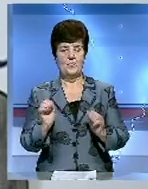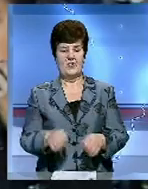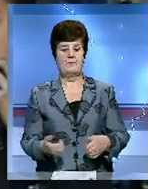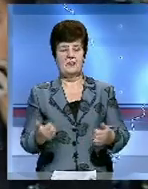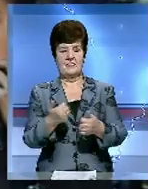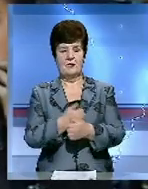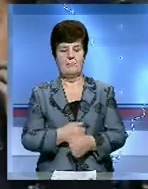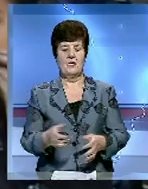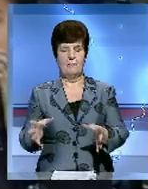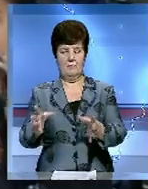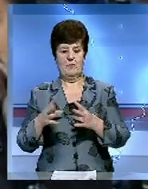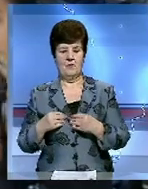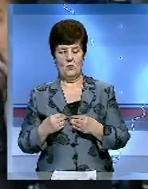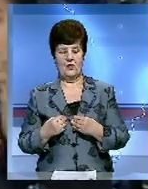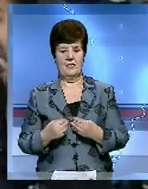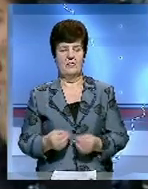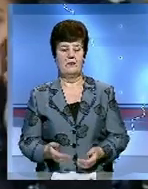mult!